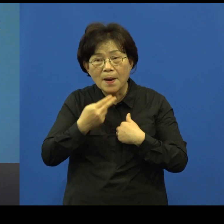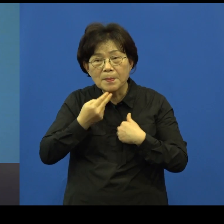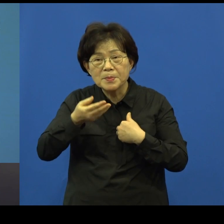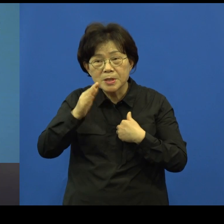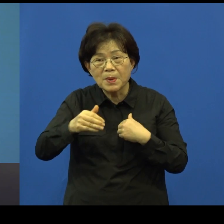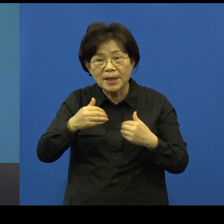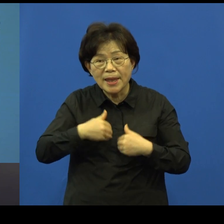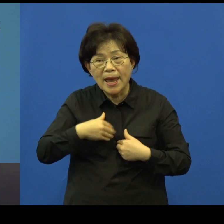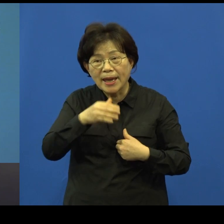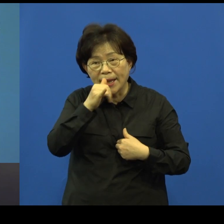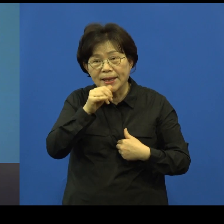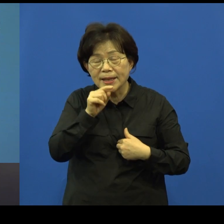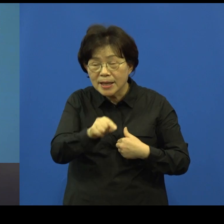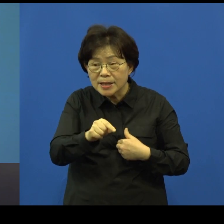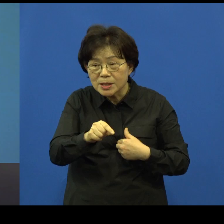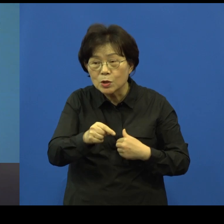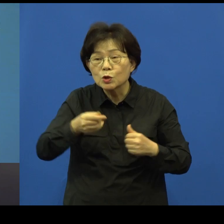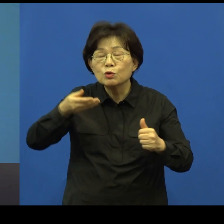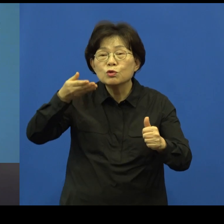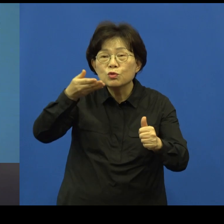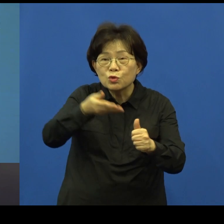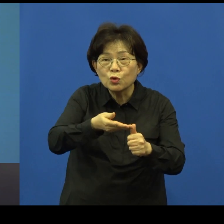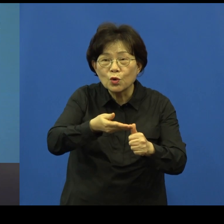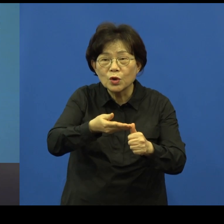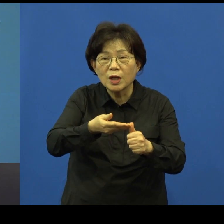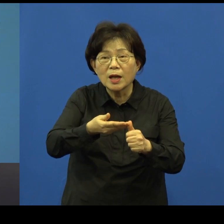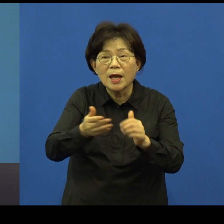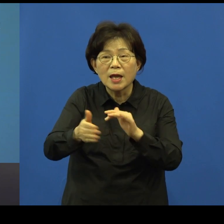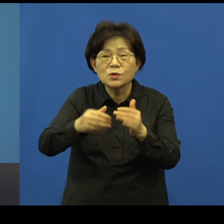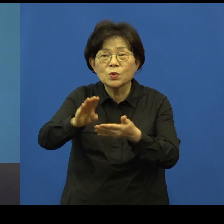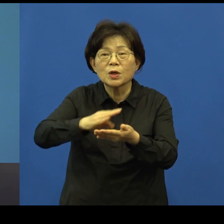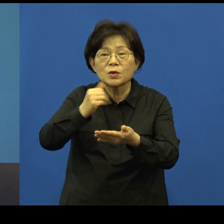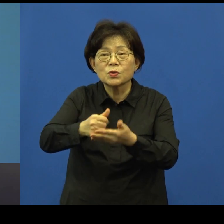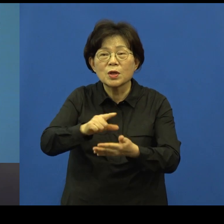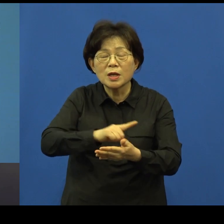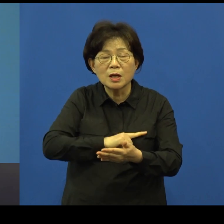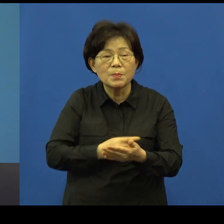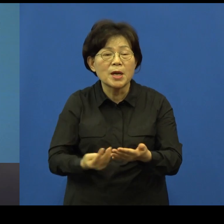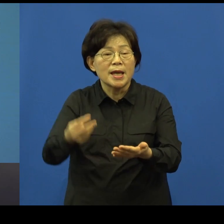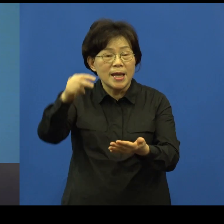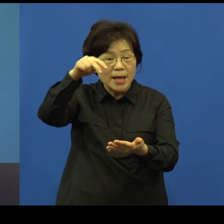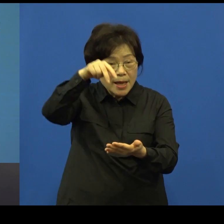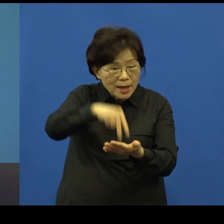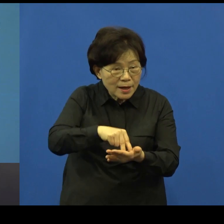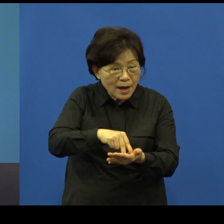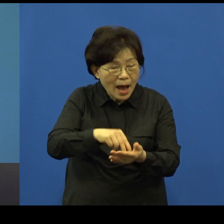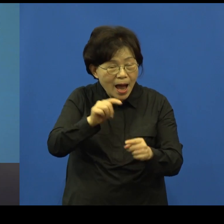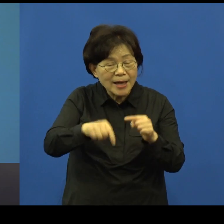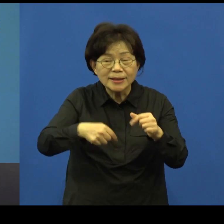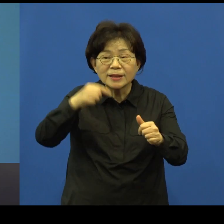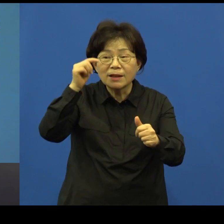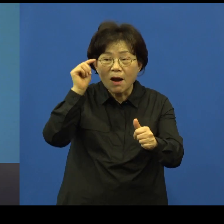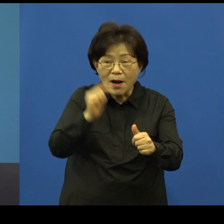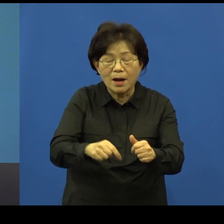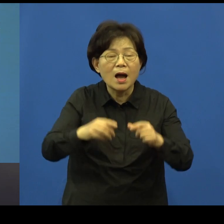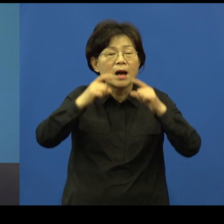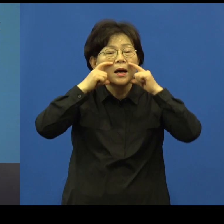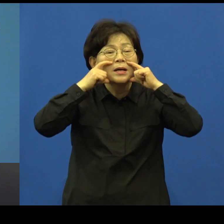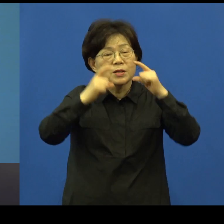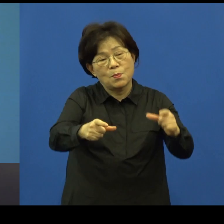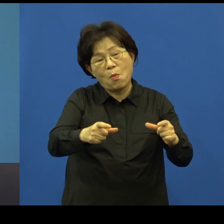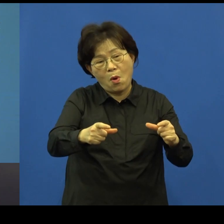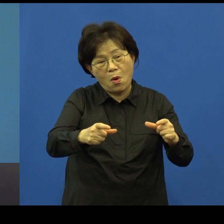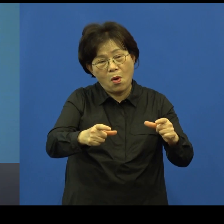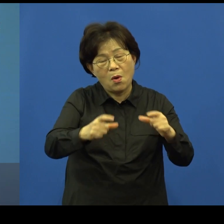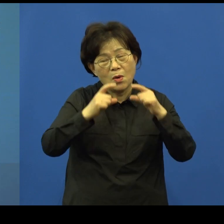내게 있는 이것을 내게 주노니 나사렛 예수 그리스도의 이름으로 일어나 걸으라. 이게 뭐예요? 선포예요. 선포.